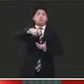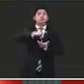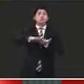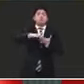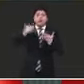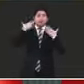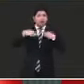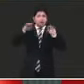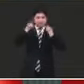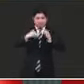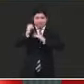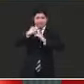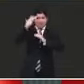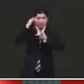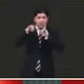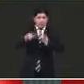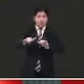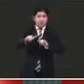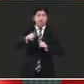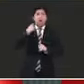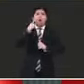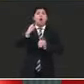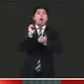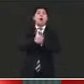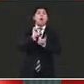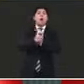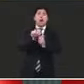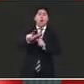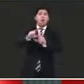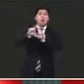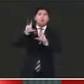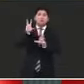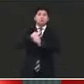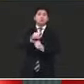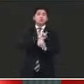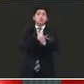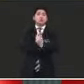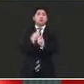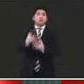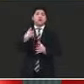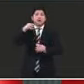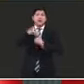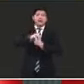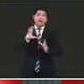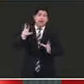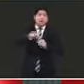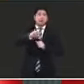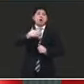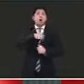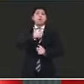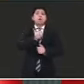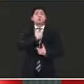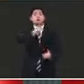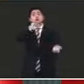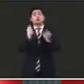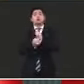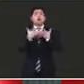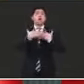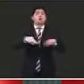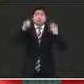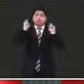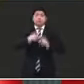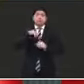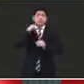düzenleme temelinde aile kurumunun güçlendirilmesini de içeren daha kapsamlı bir anayasa değişikliği hazırlığı